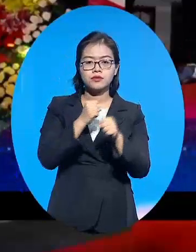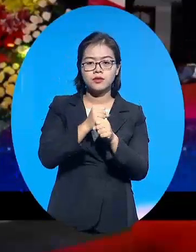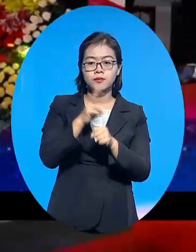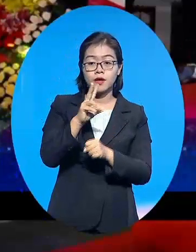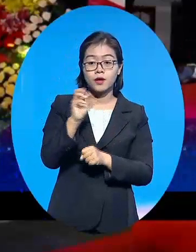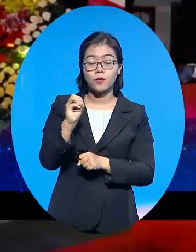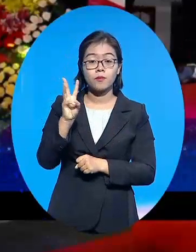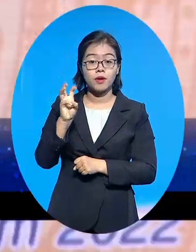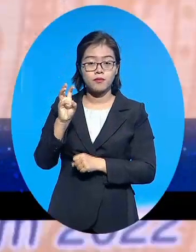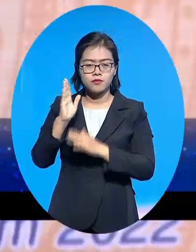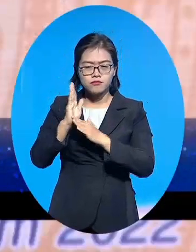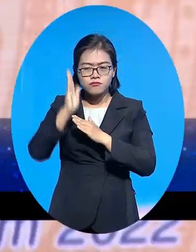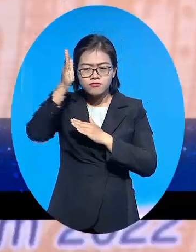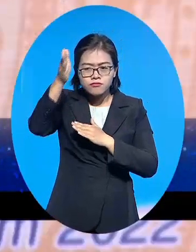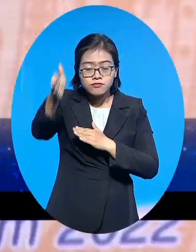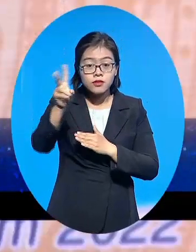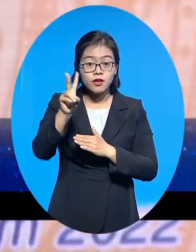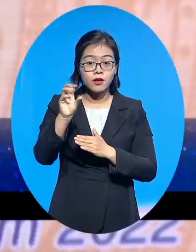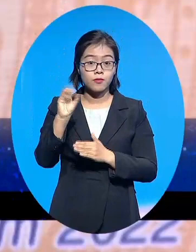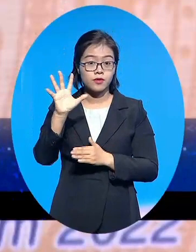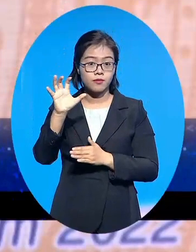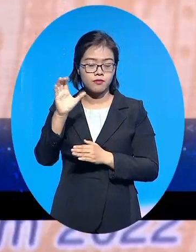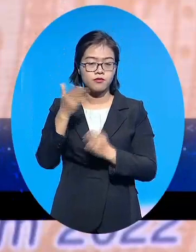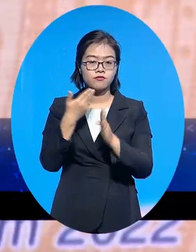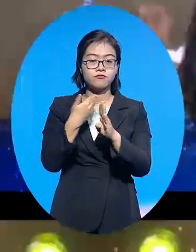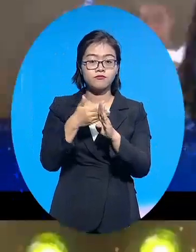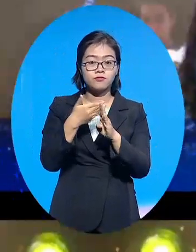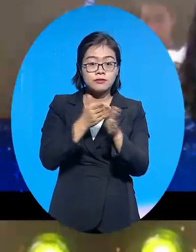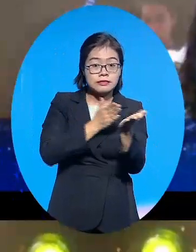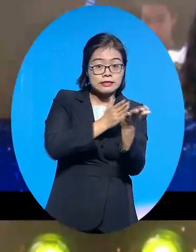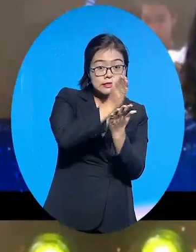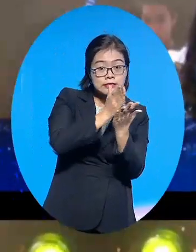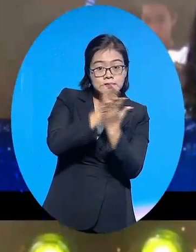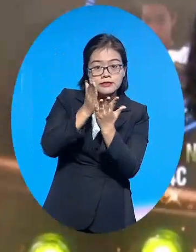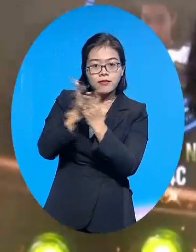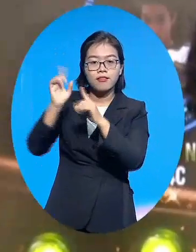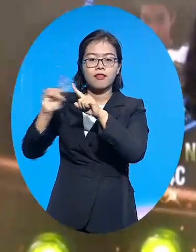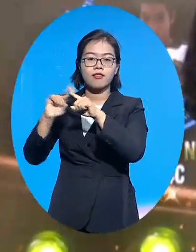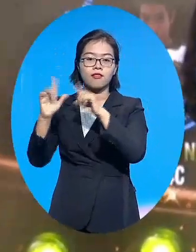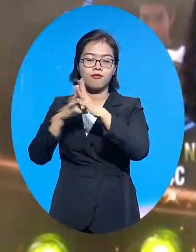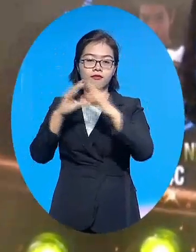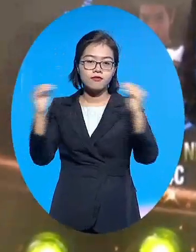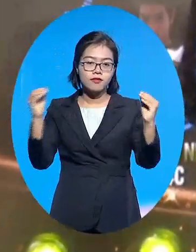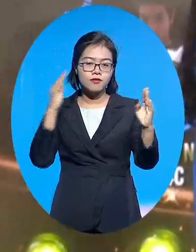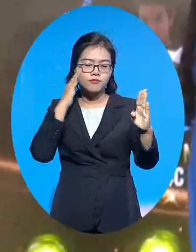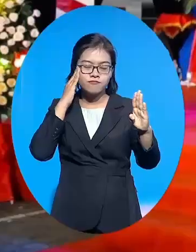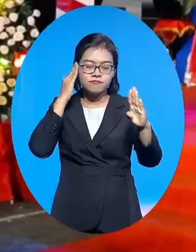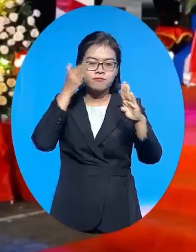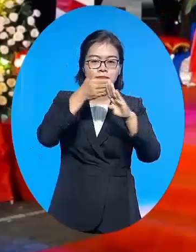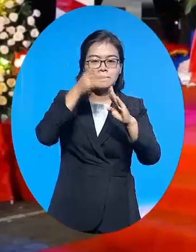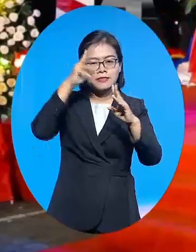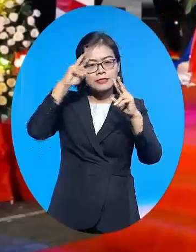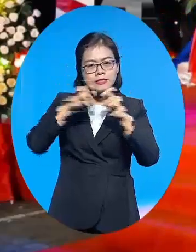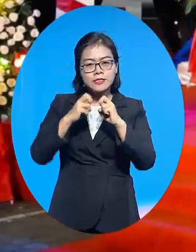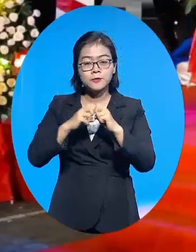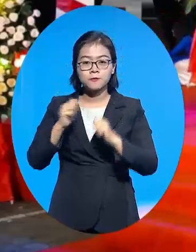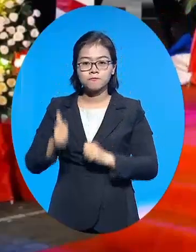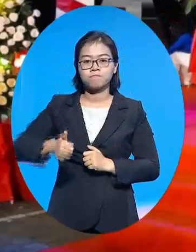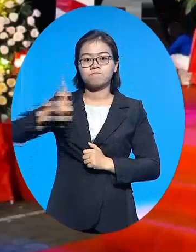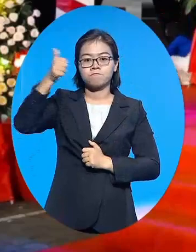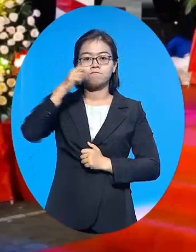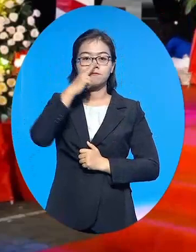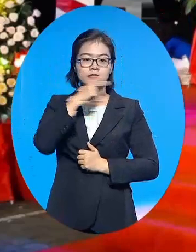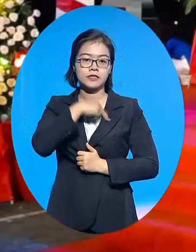2050 trở thành trường đa ngành đa lĩnh vực định hướng nghiên cứu hàng đầu Việt Nam Vì vậy trong năm học mới này Phân Hiệu cũng sẽ tiếp tục